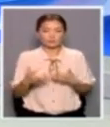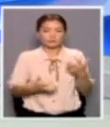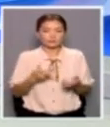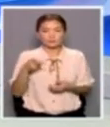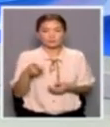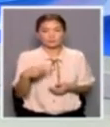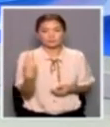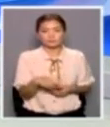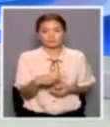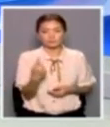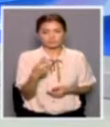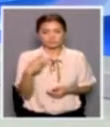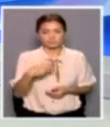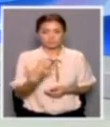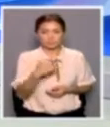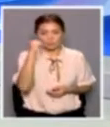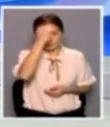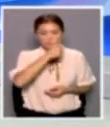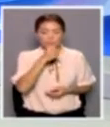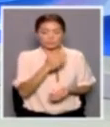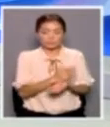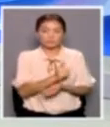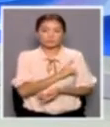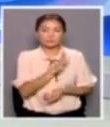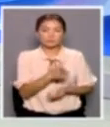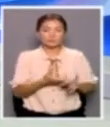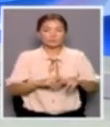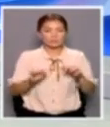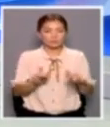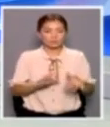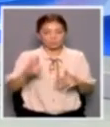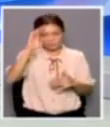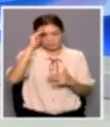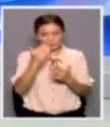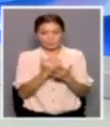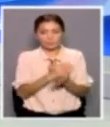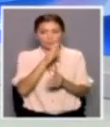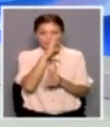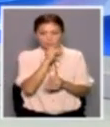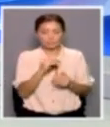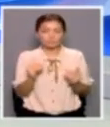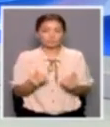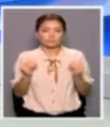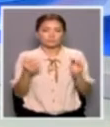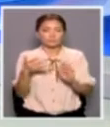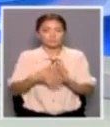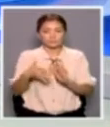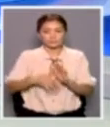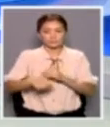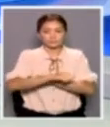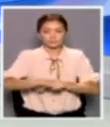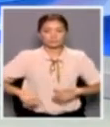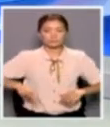на 2021-2025 годы. Ожидается, что реализация госпрограммы позволит повысить изученность